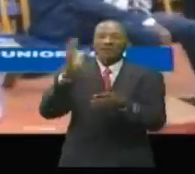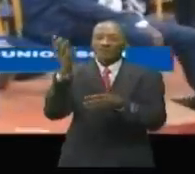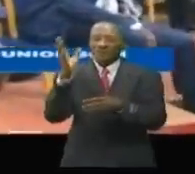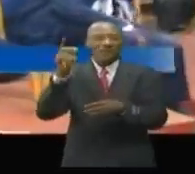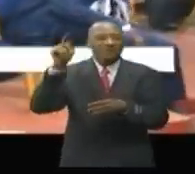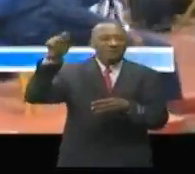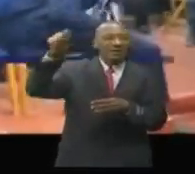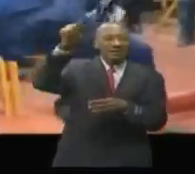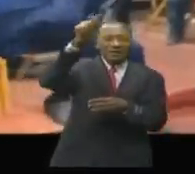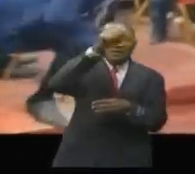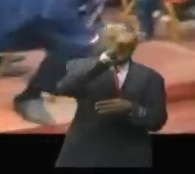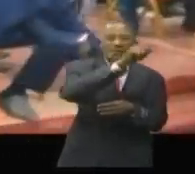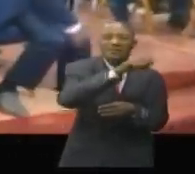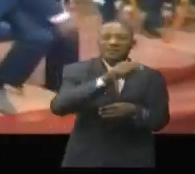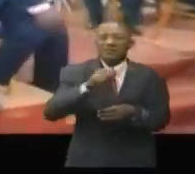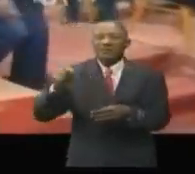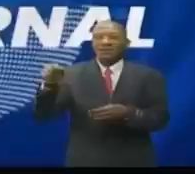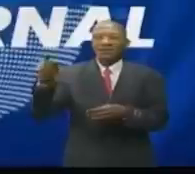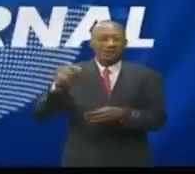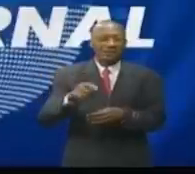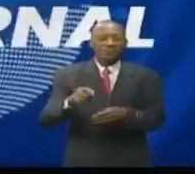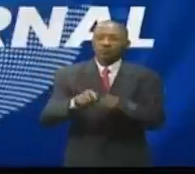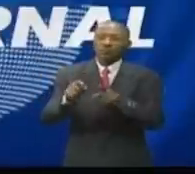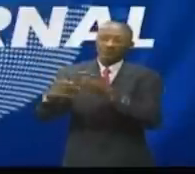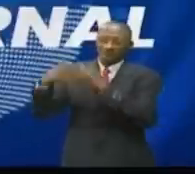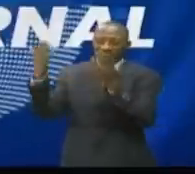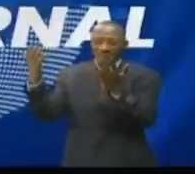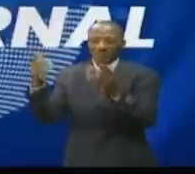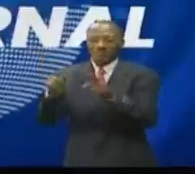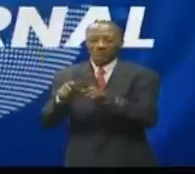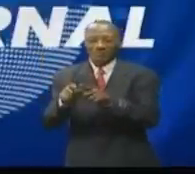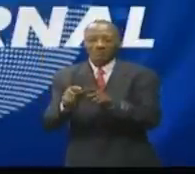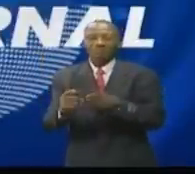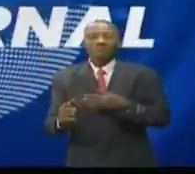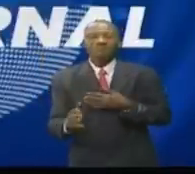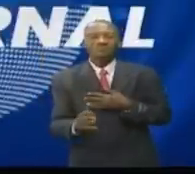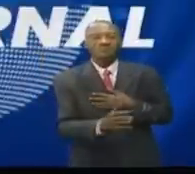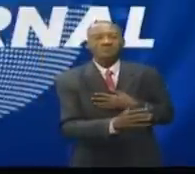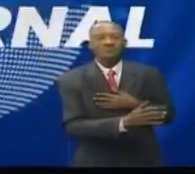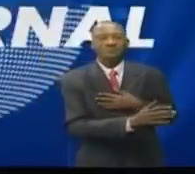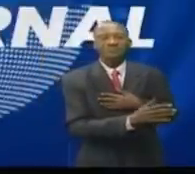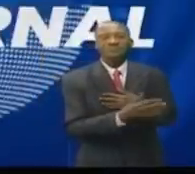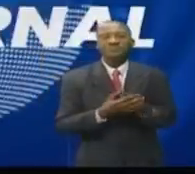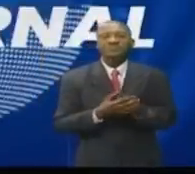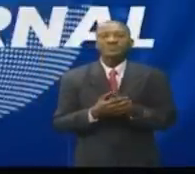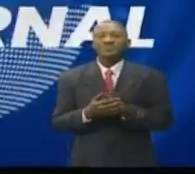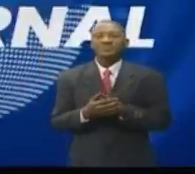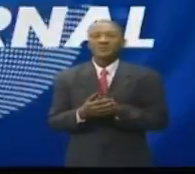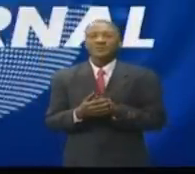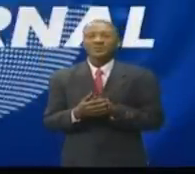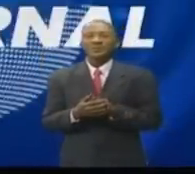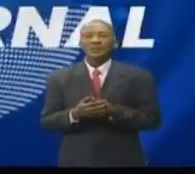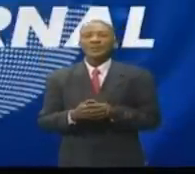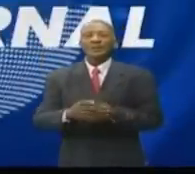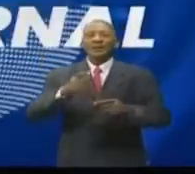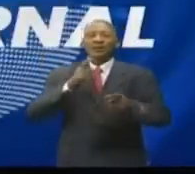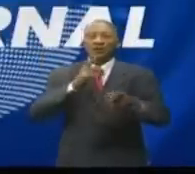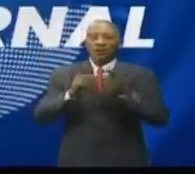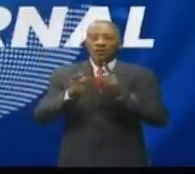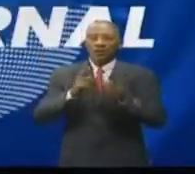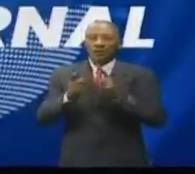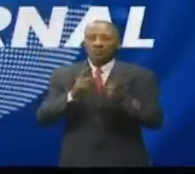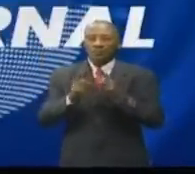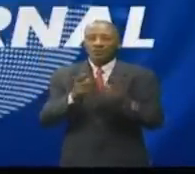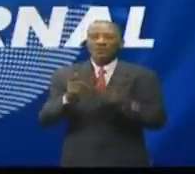qu'on électrifie les milieux urbains. Une formation de gestion des revenus à l'endroit de femmes exerçant une activité,